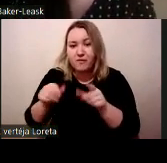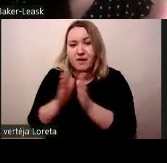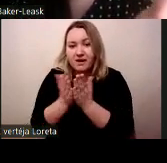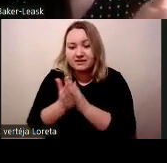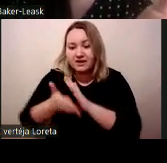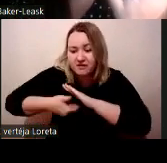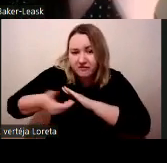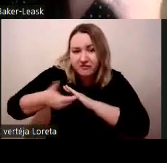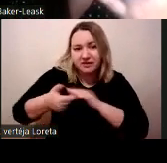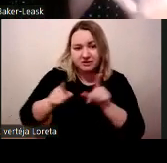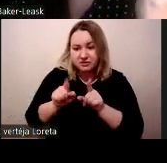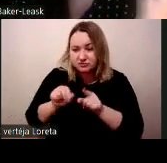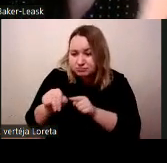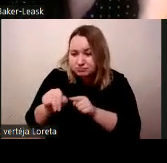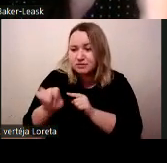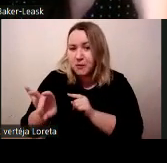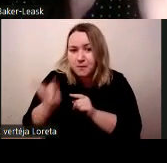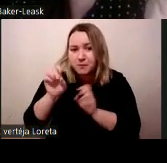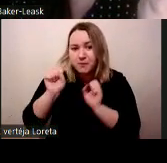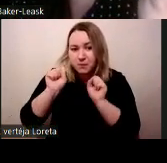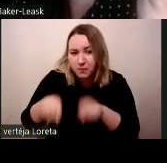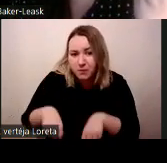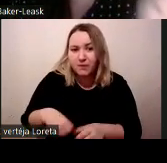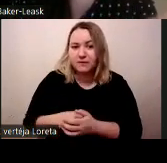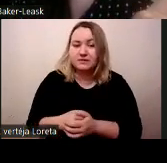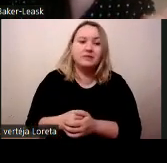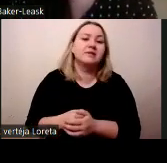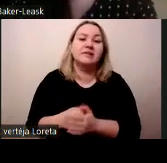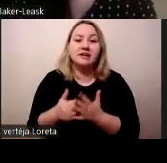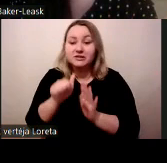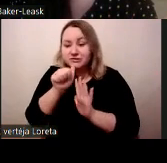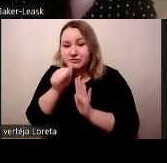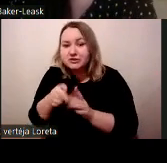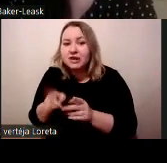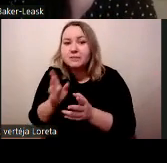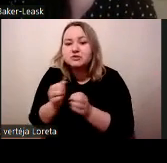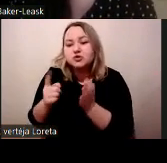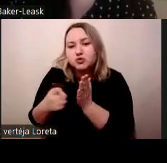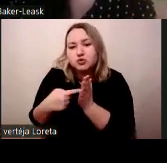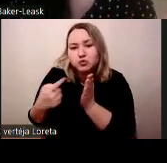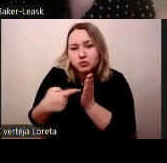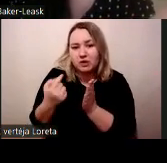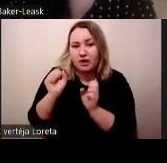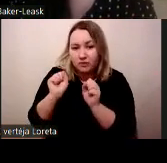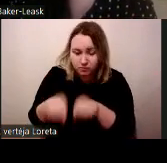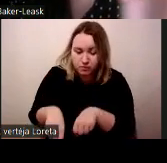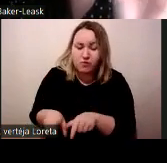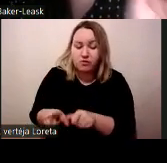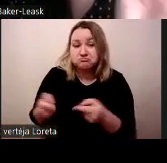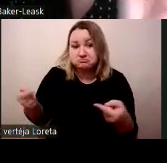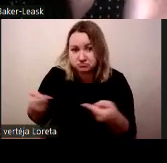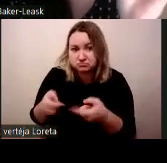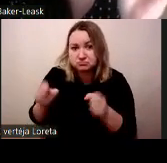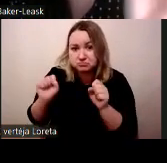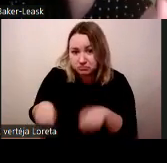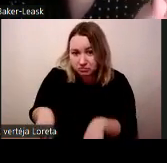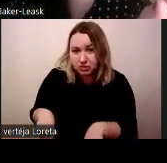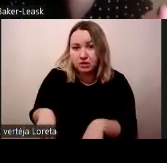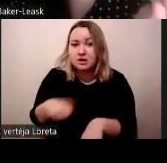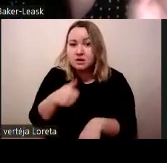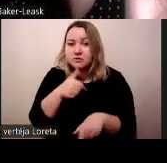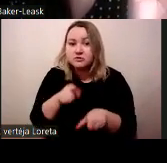matosi autoriai. Ir ne šešiamečiams taip yra žurnalų, kodėl ne. Taigi, kai ateina laikas